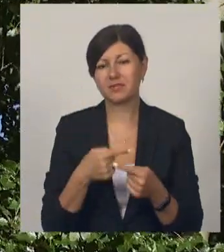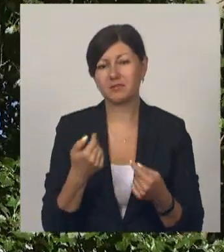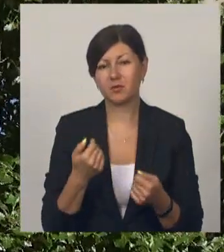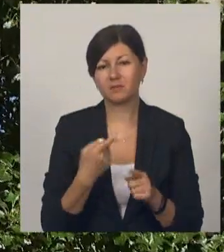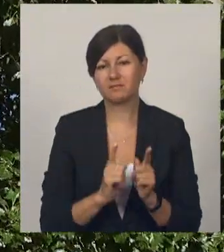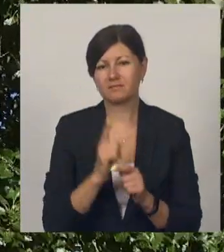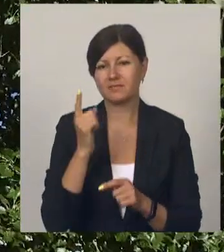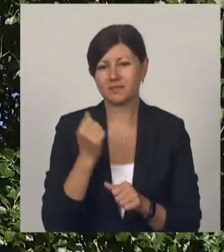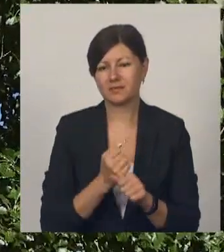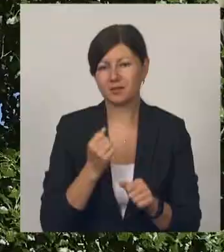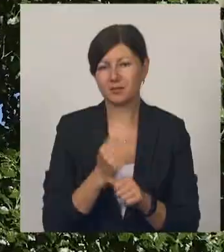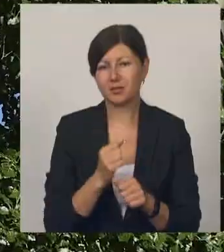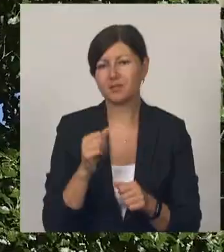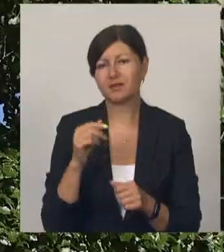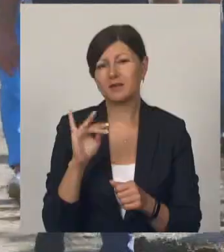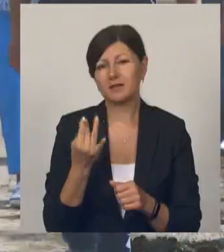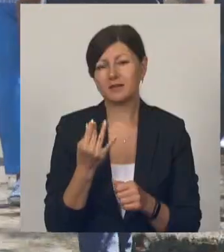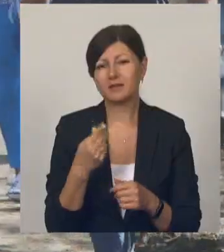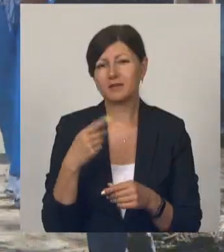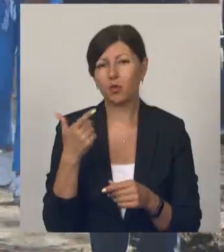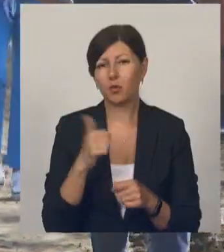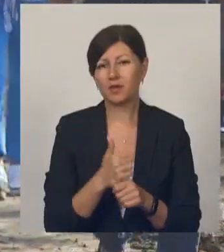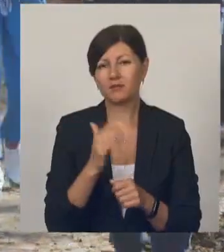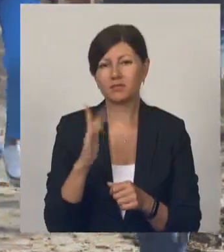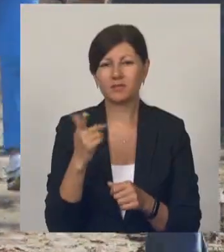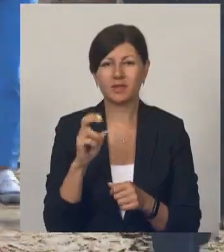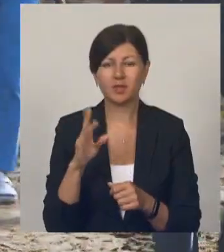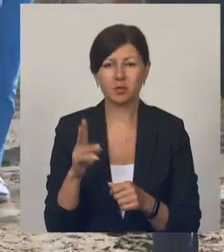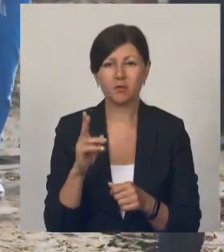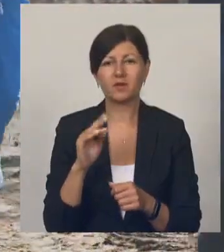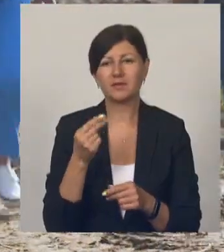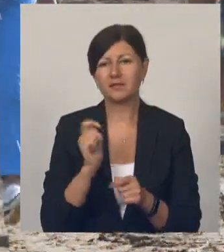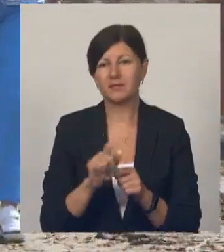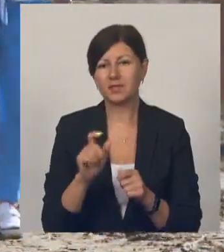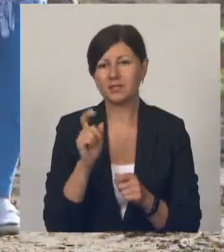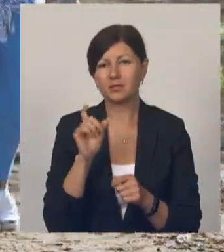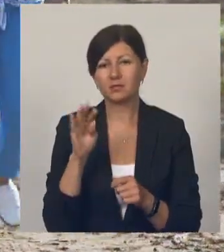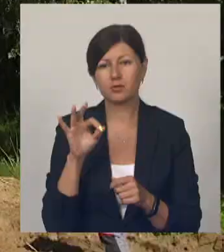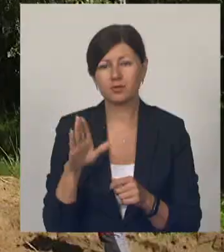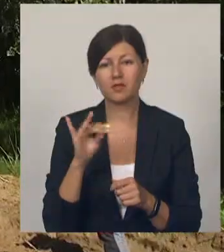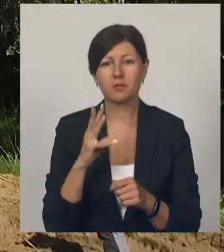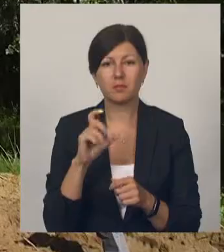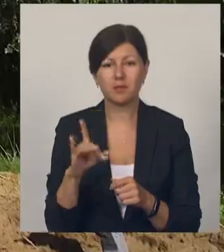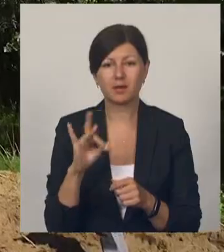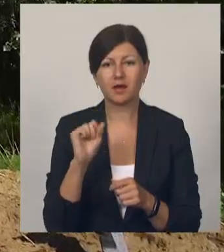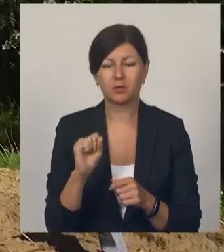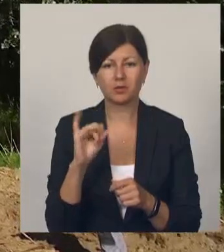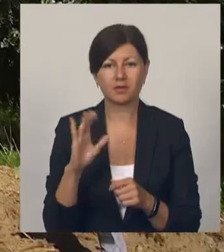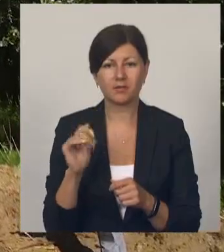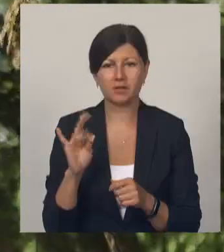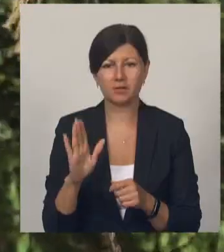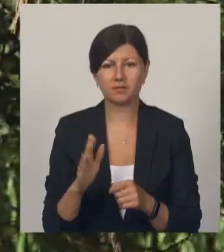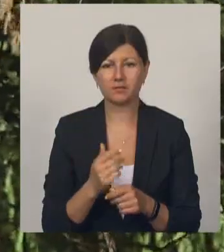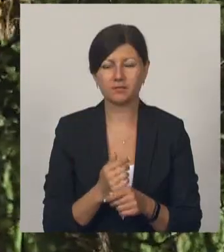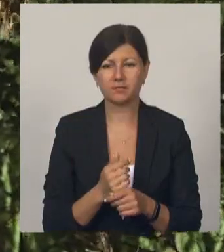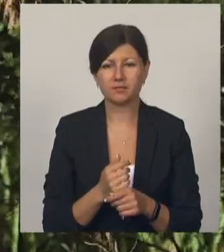забили первые сваи. Старт работам дали губернатор Вячеслав Гладков, инвестор проекта Владимир Зотов и мэр Белгорода Антон Иванов.